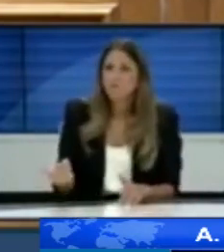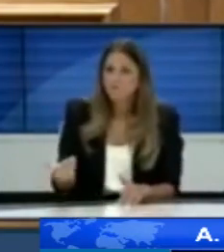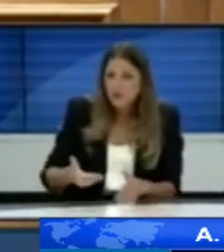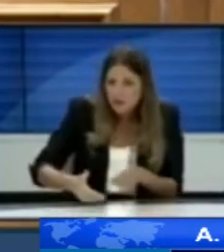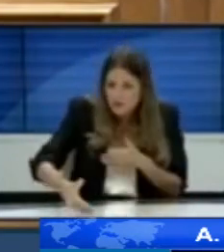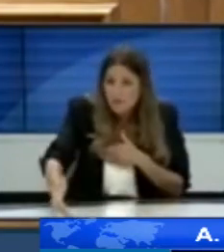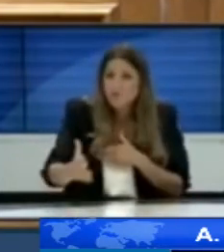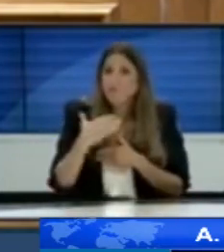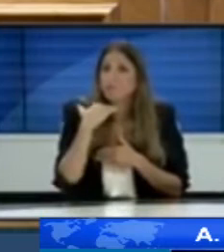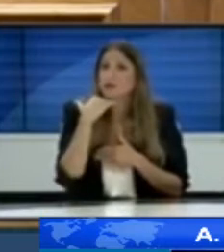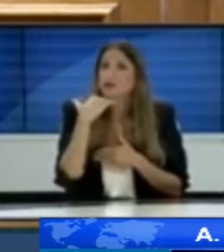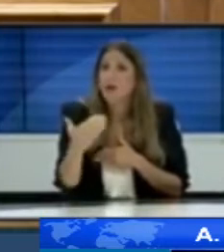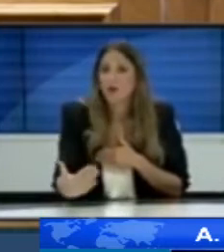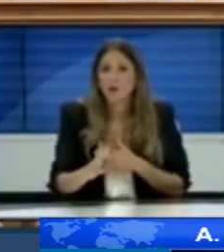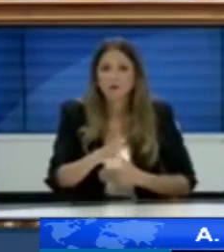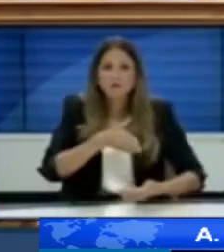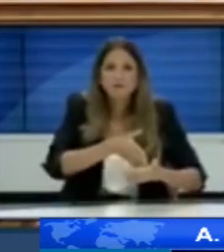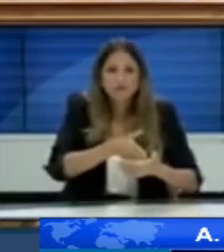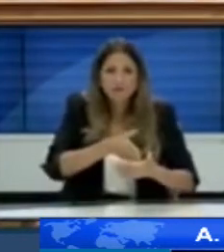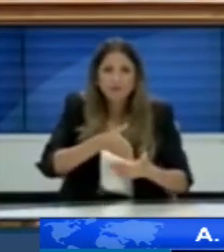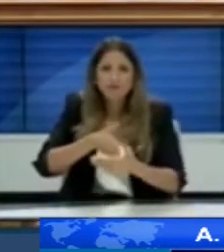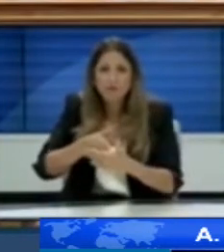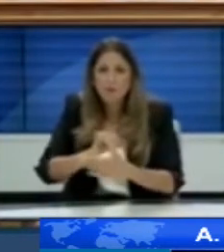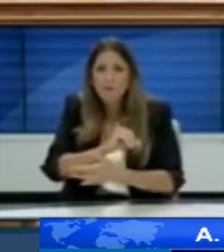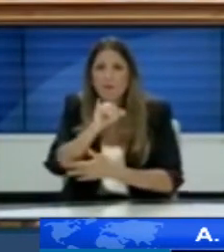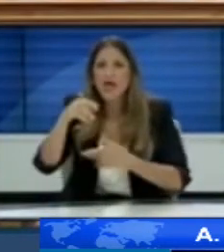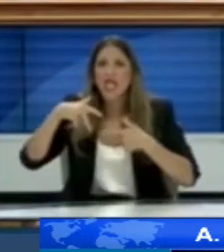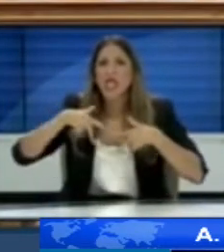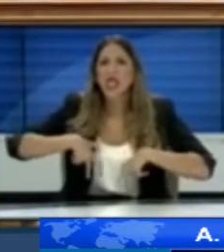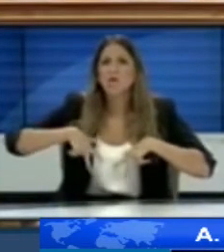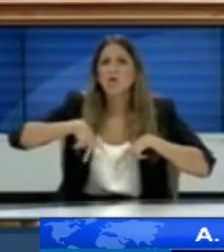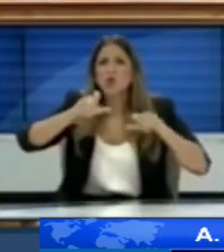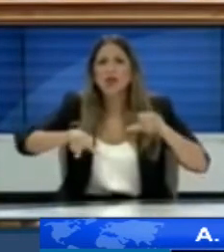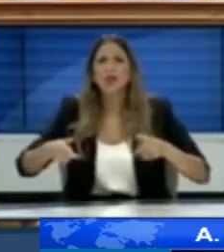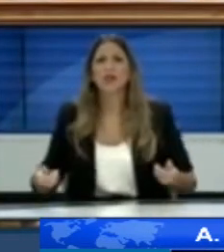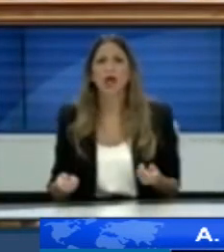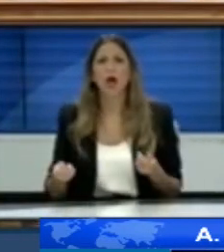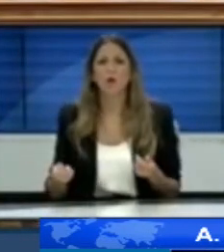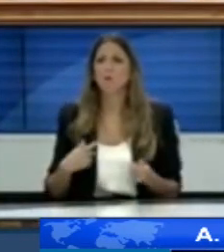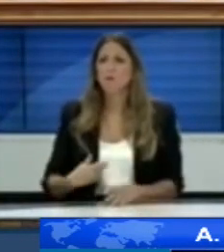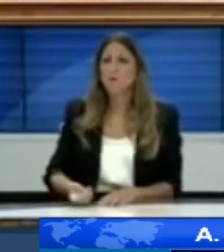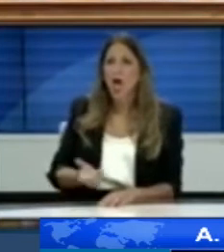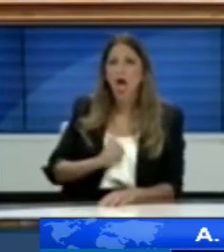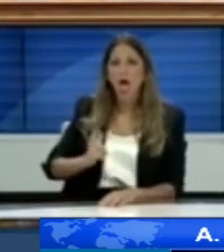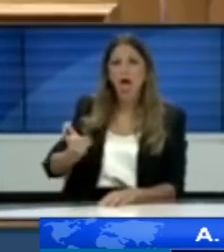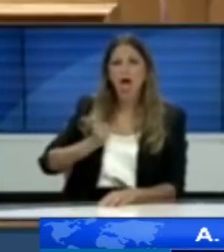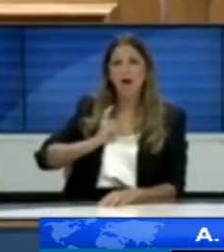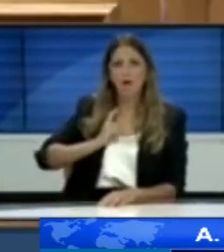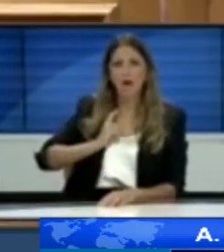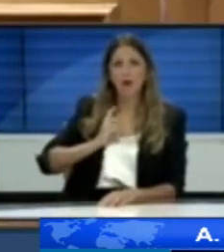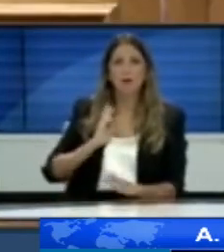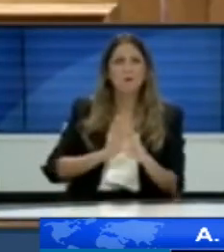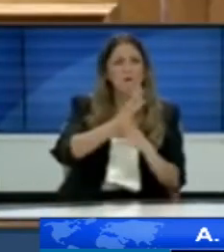προχωράει έτσι η κυβέρνηση? Έχετε δει τους υπουργούς σας, έχουν σηκώσει τα μολύβια, δεν ασχολούνται. Ασχολούνται μονάχα με τις προεκλογικές